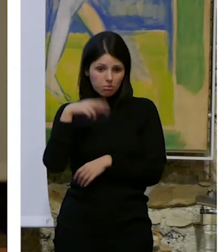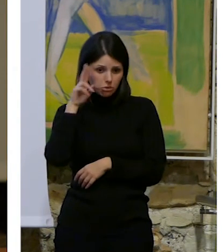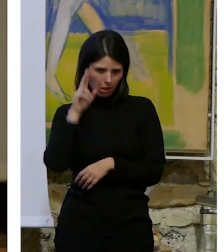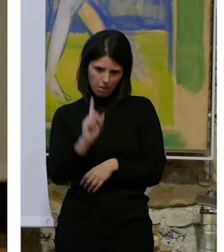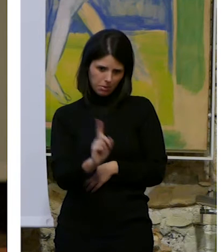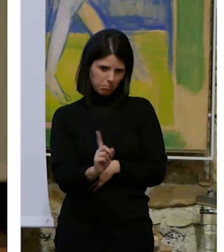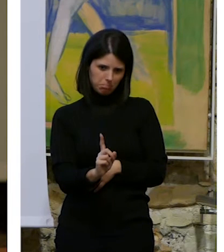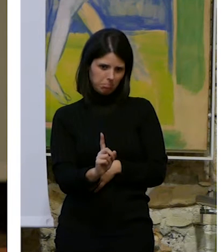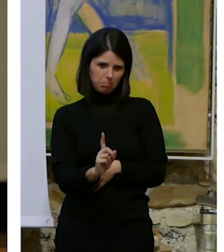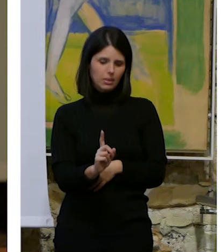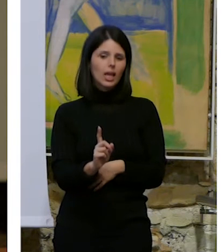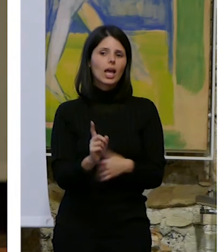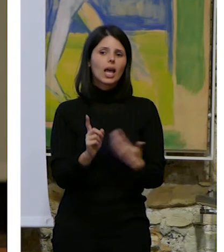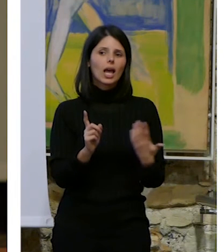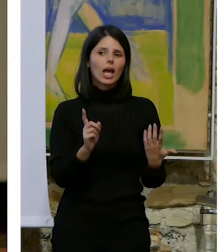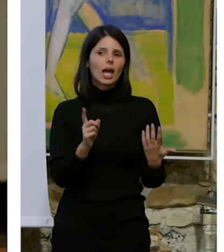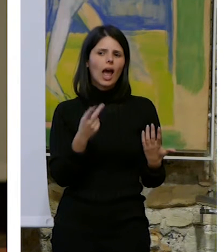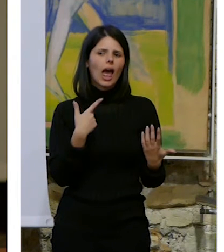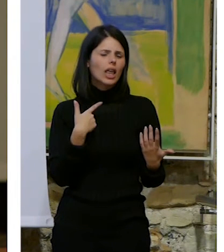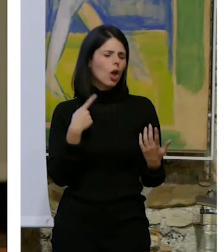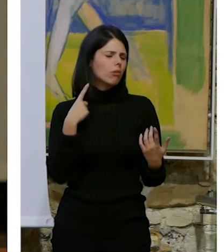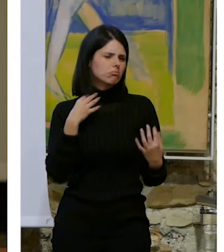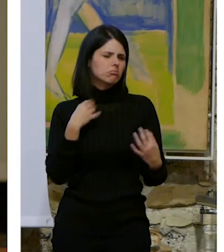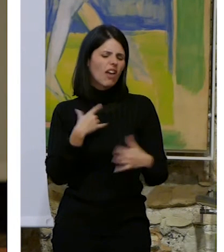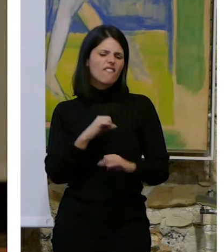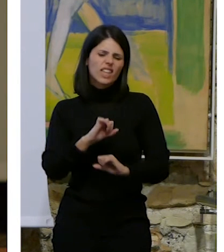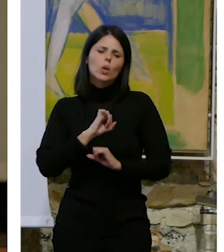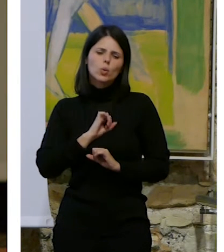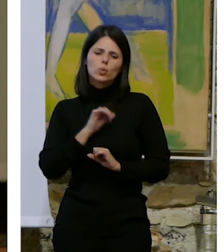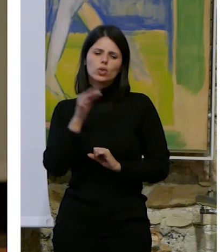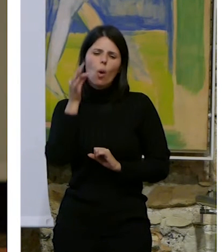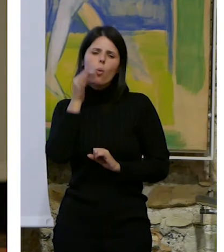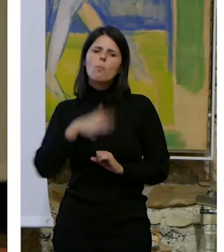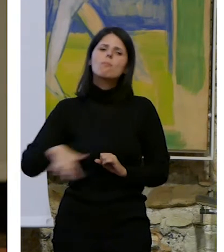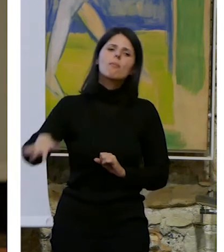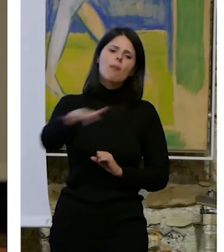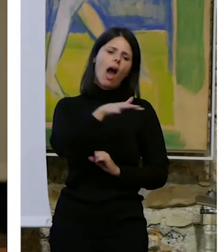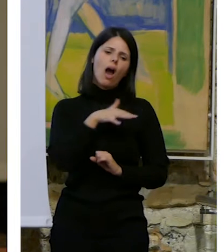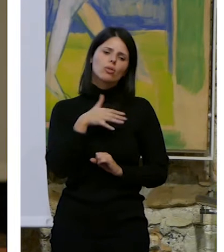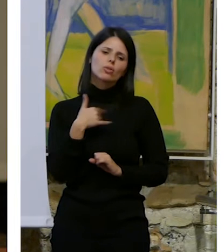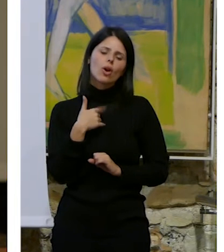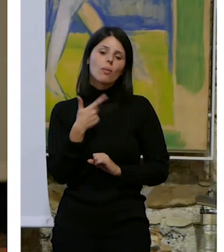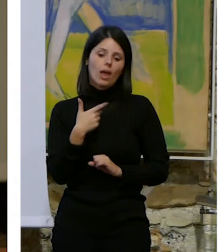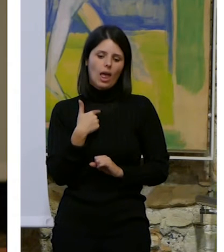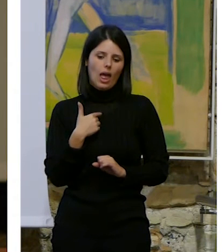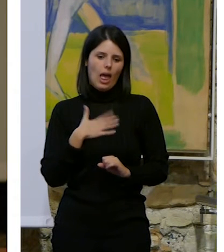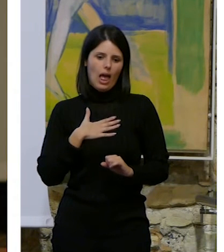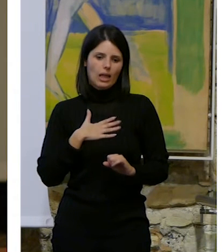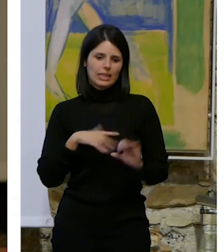Cioè, bisogna, io ho una certa fiducia nell'essere umano, mi rimane ancora, benché abbia già compiuto 70 anni,